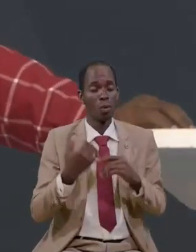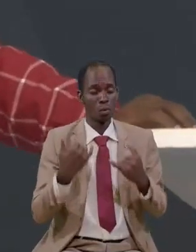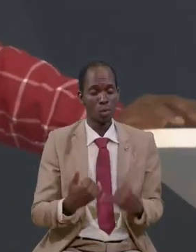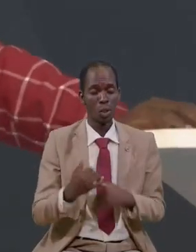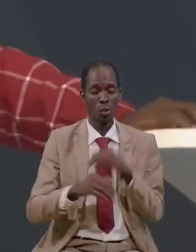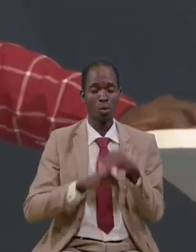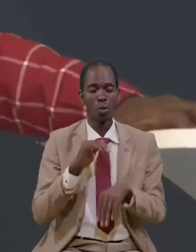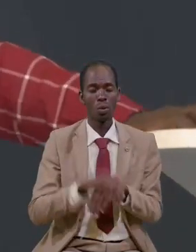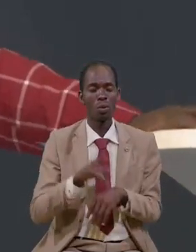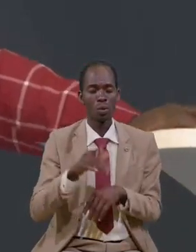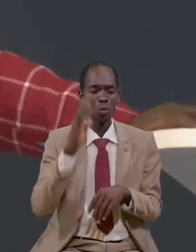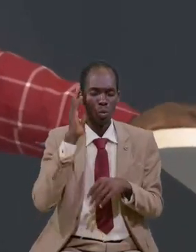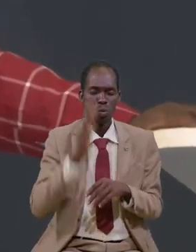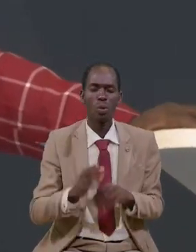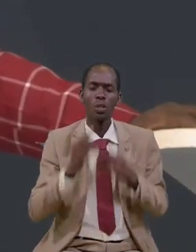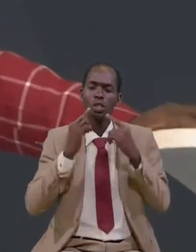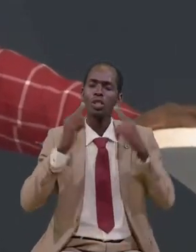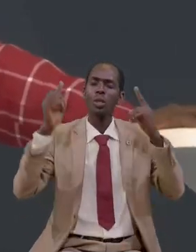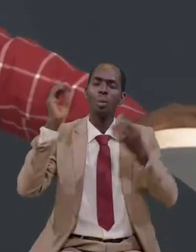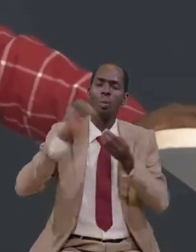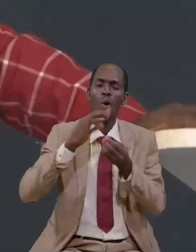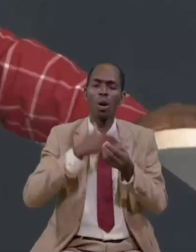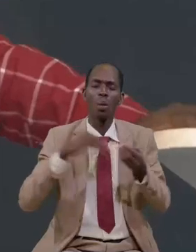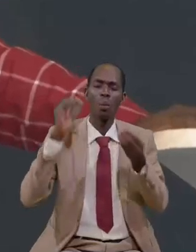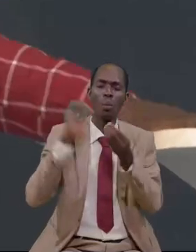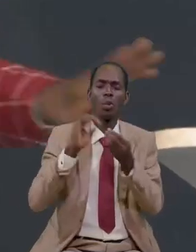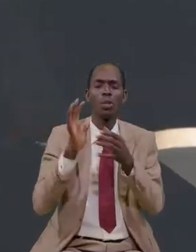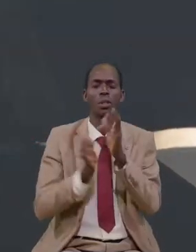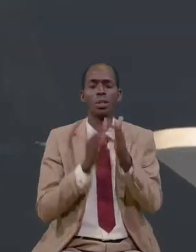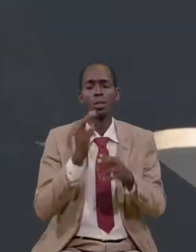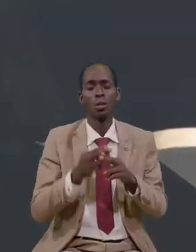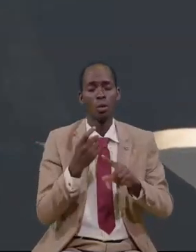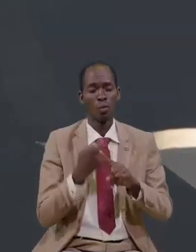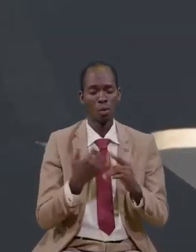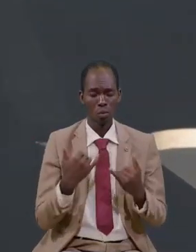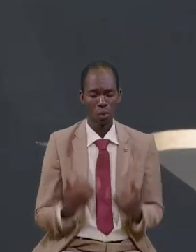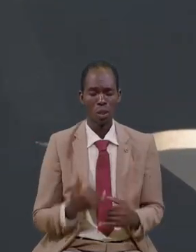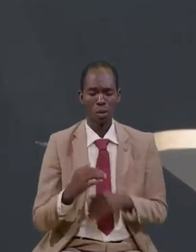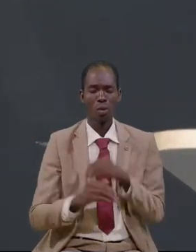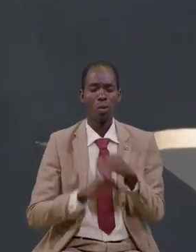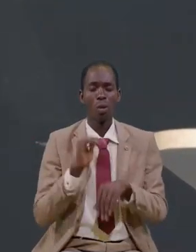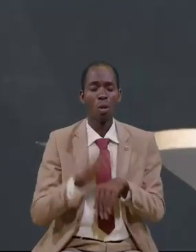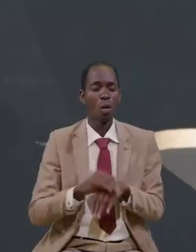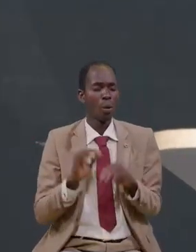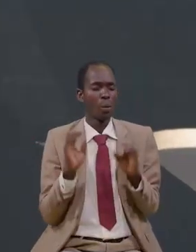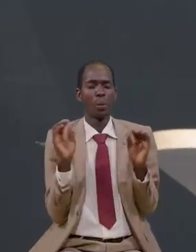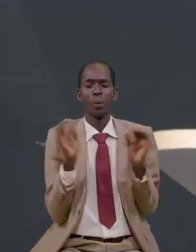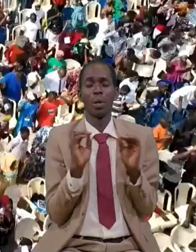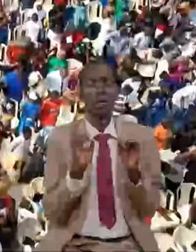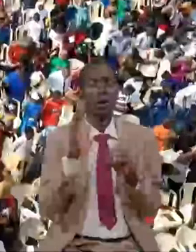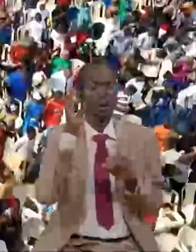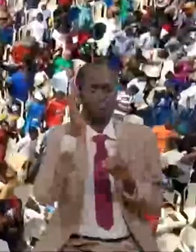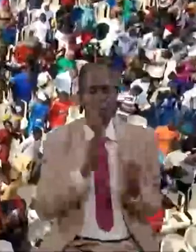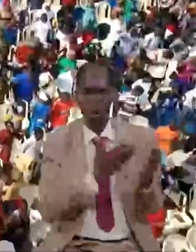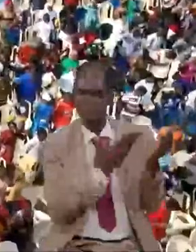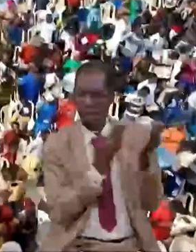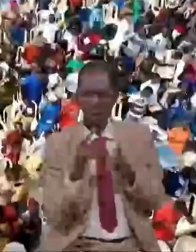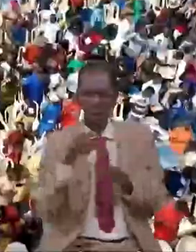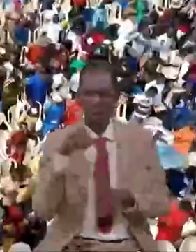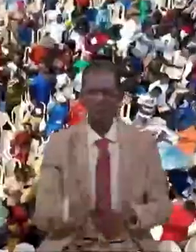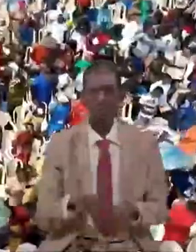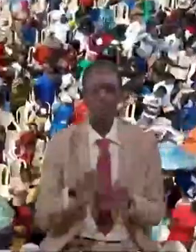ils réaliseront de plus en plus. À partir de maintenant, rien ne les fera plus